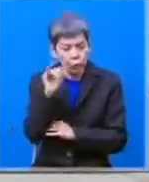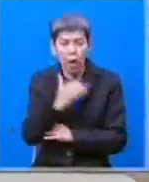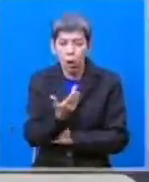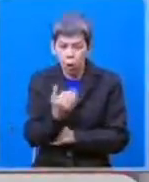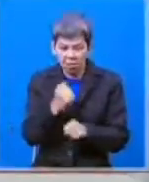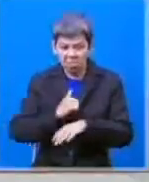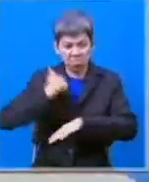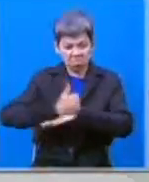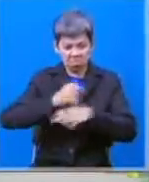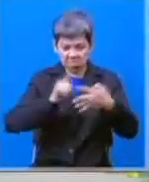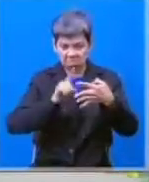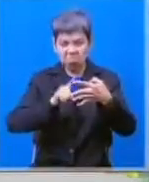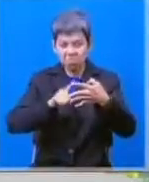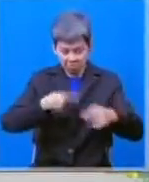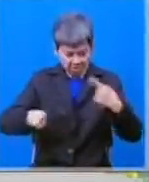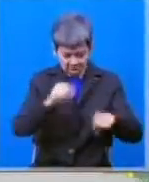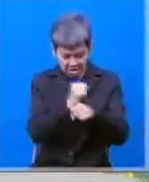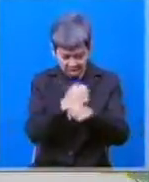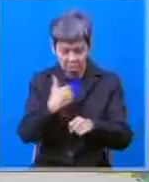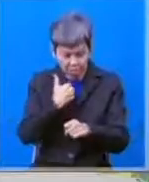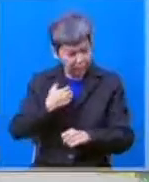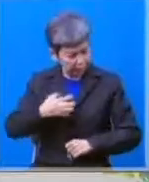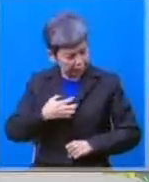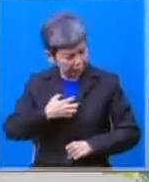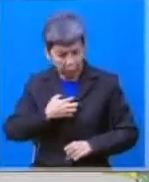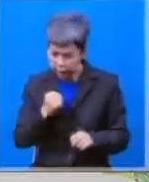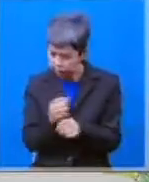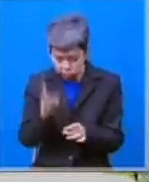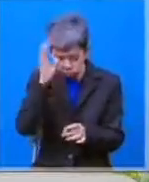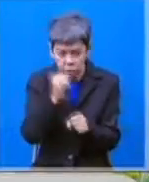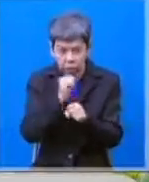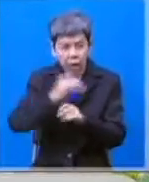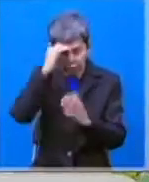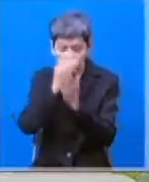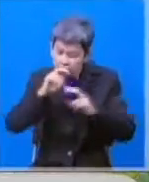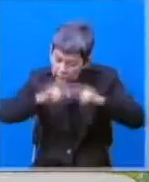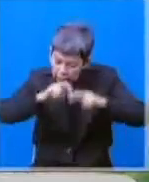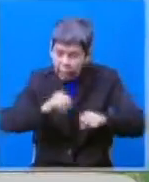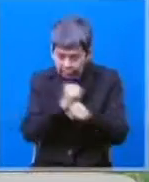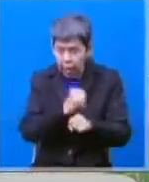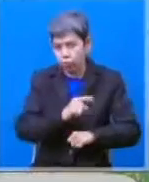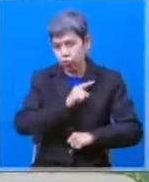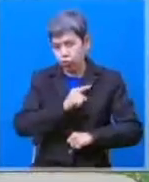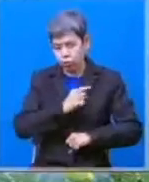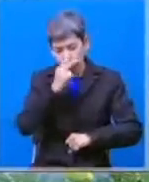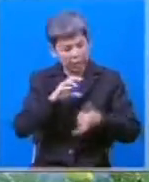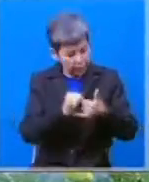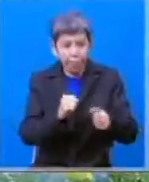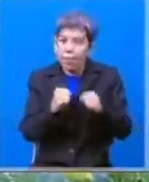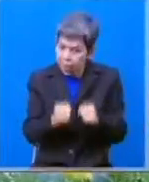เป็นพวกระดับมาสเตอร์มายหรือผู้สั่งการนะครับที่หวังผลในการก่อเหตุซึ่งตำรวจก็จะเร่งสืบสวนสอบสวนติดตามจับกลุ่